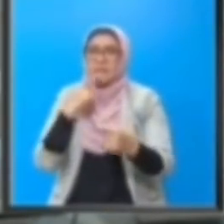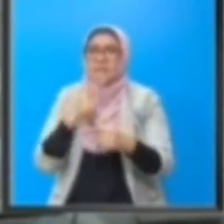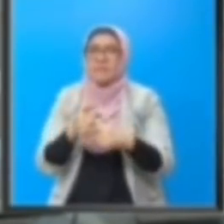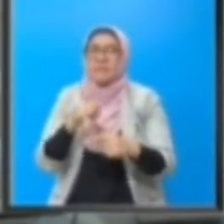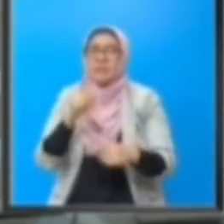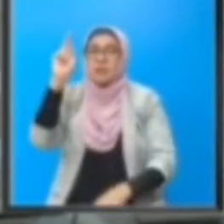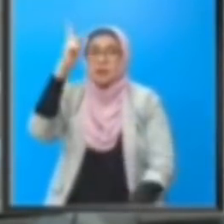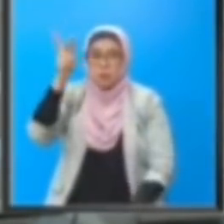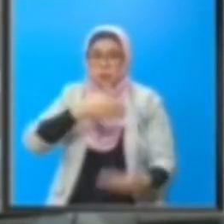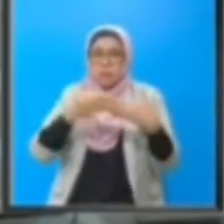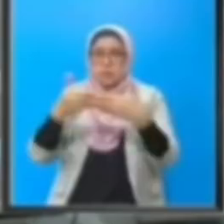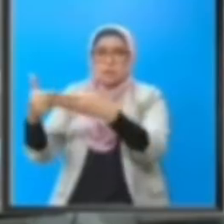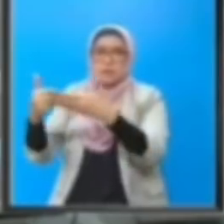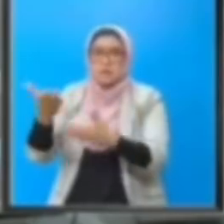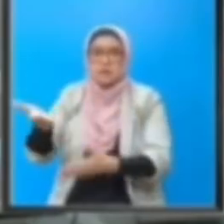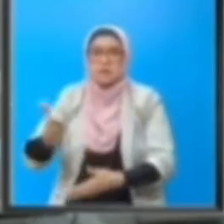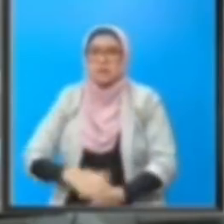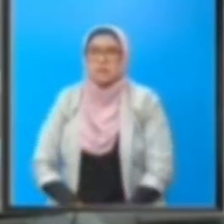saya minta Kepung teruskan